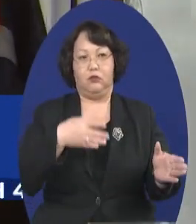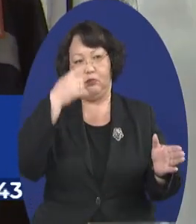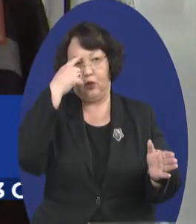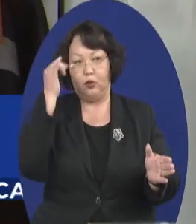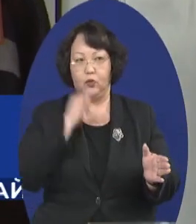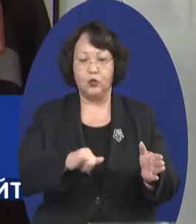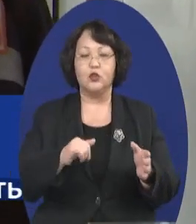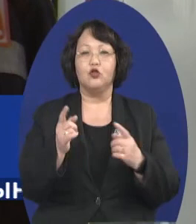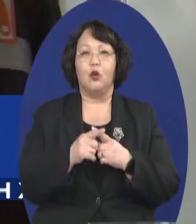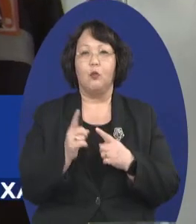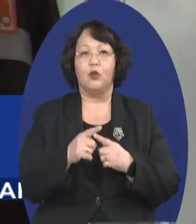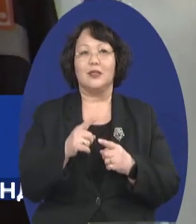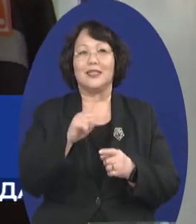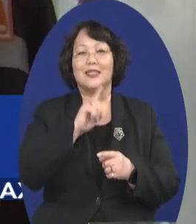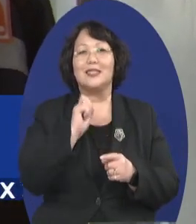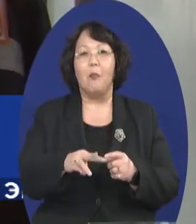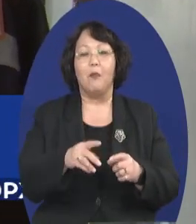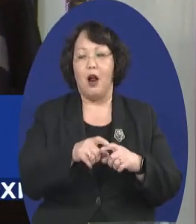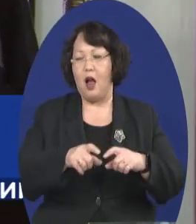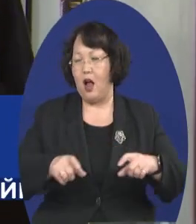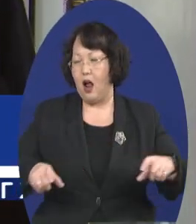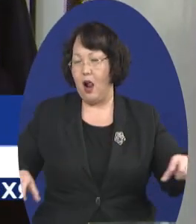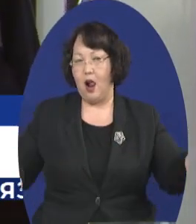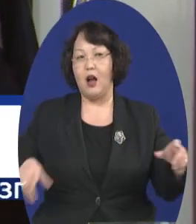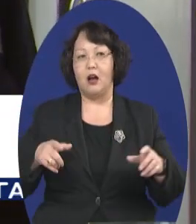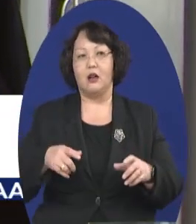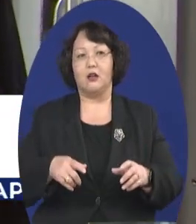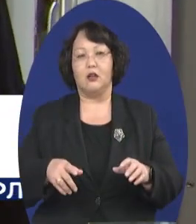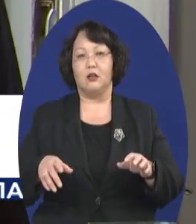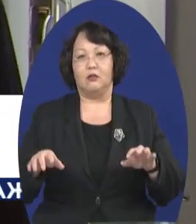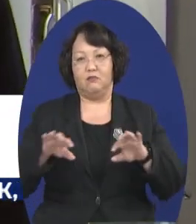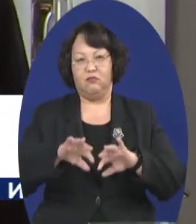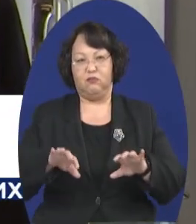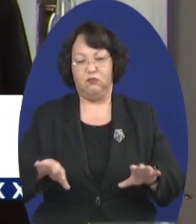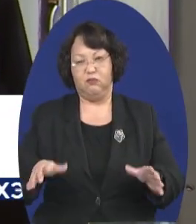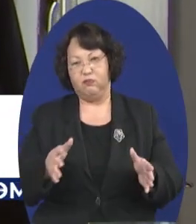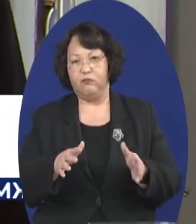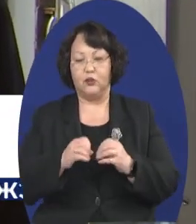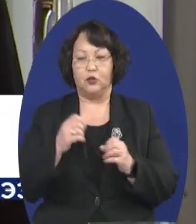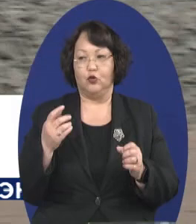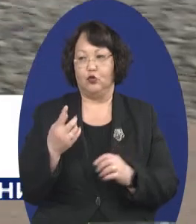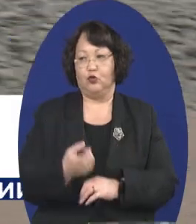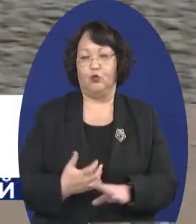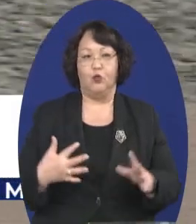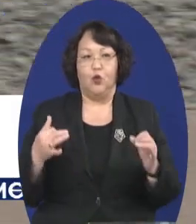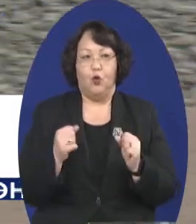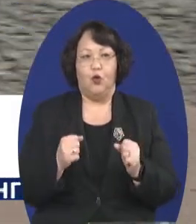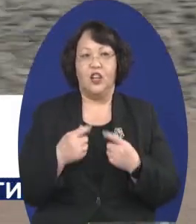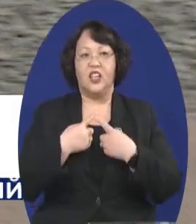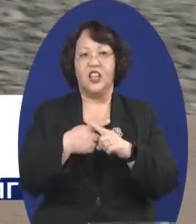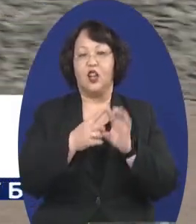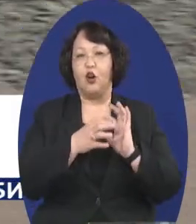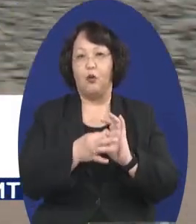хэлж болно да төмөр замын хамгийн гүн ухамлалтай хатуу хулта хэсэг байсан. Өнгөрсөн үйл бол энэ хил холбоотын